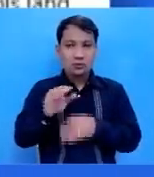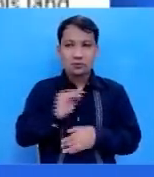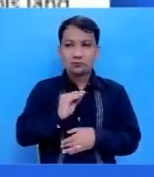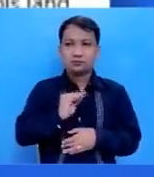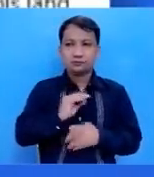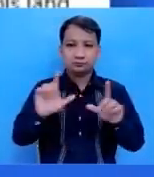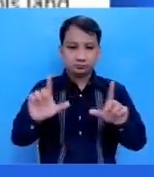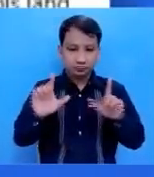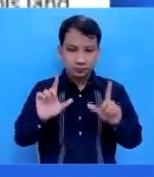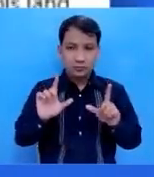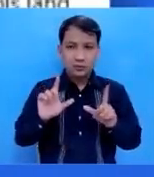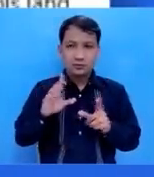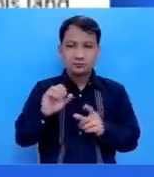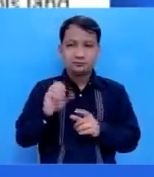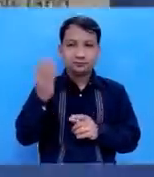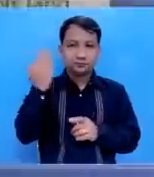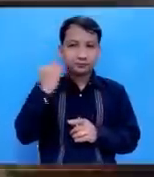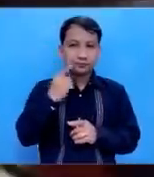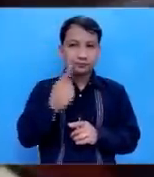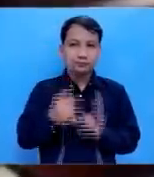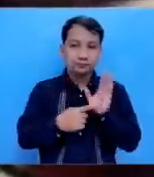sa isang kasong kinaharap niya noon.